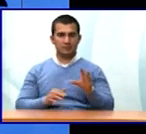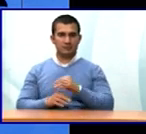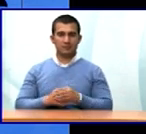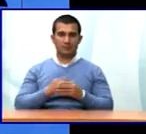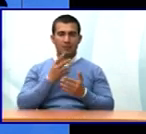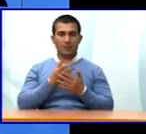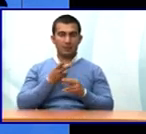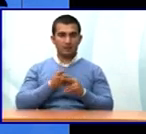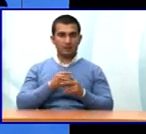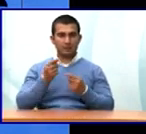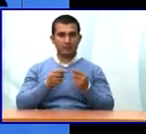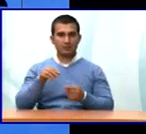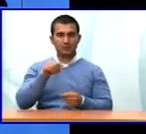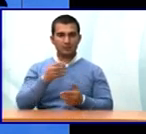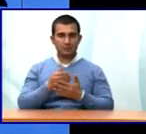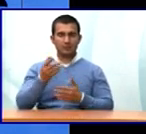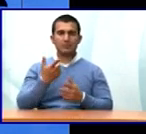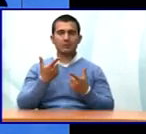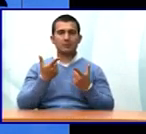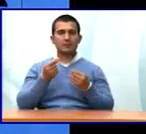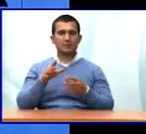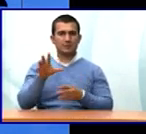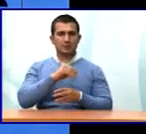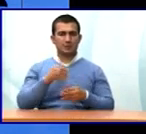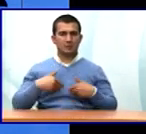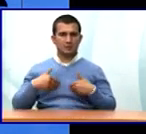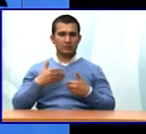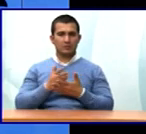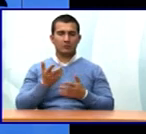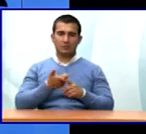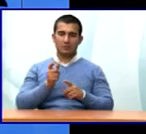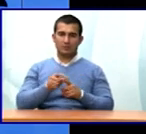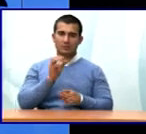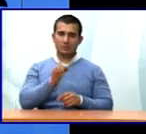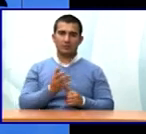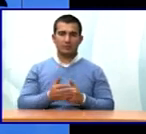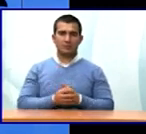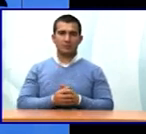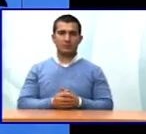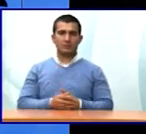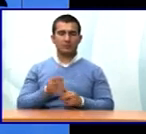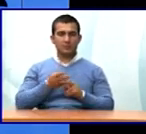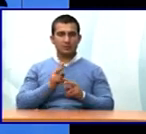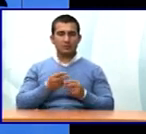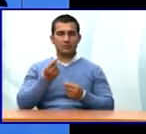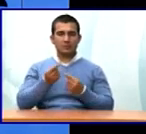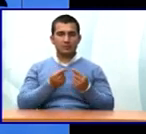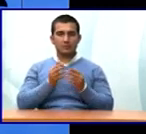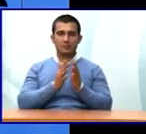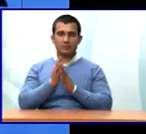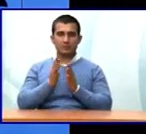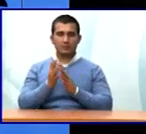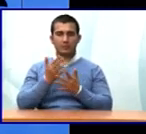mineral o'g'itlarni biz asosan qayerda ishlatamiz? To'g'ri topdingiz. Demak, o'sha ekin mahsulotlarimiz,